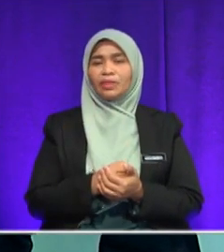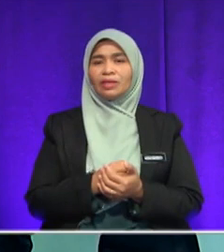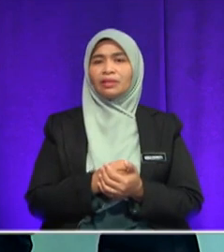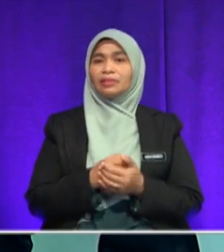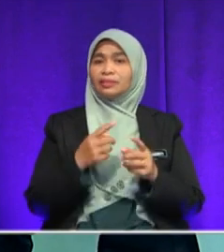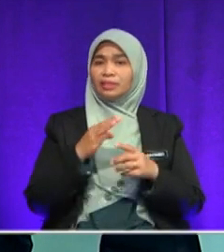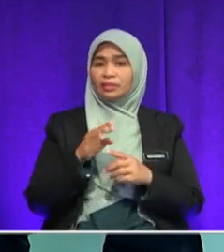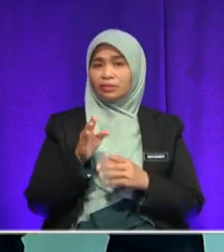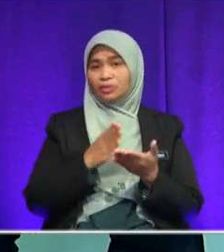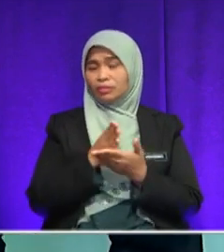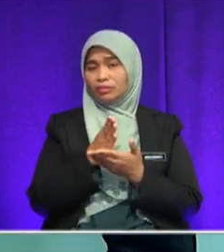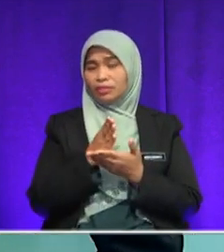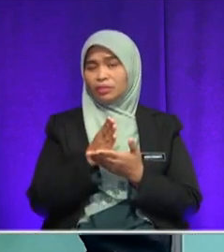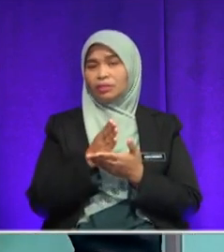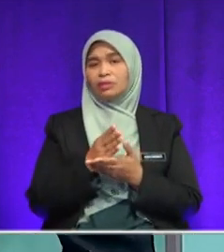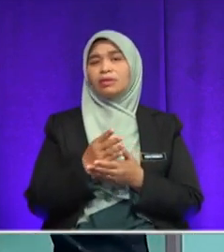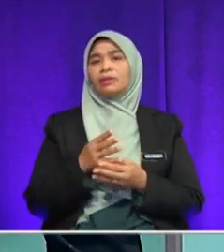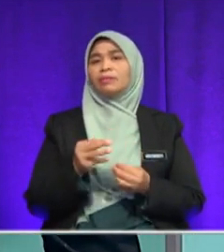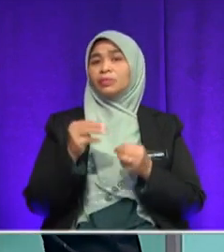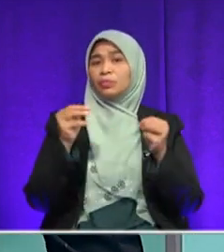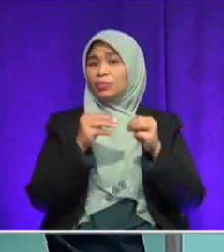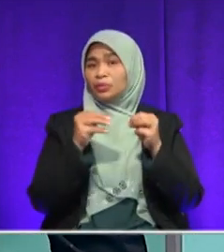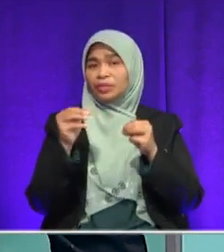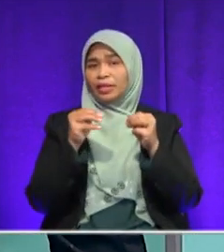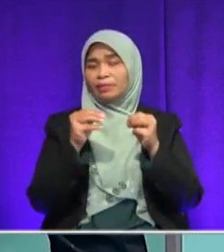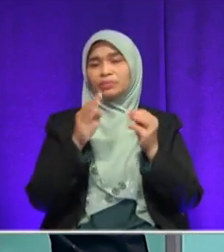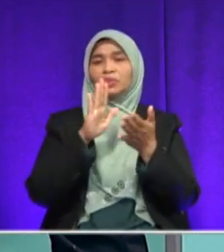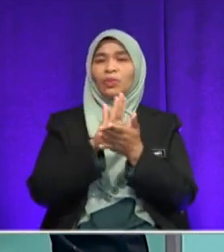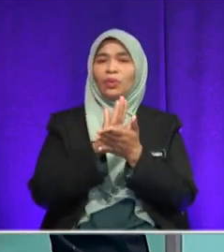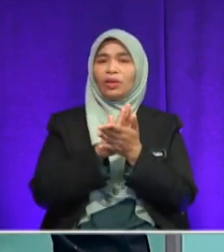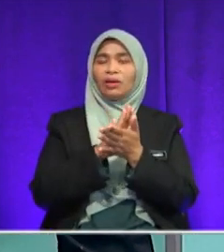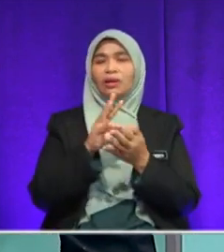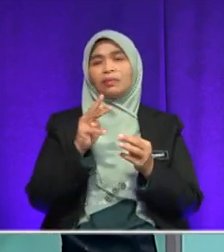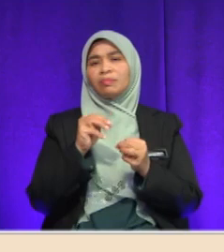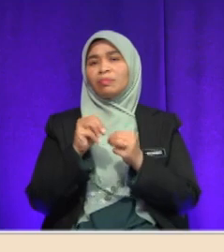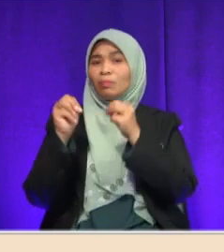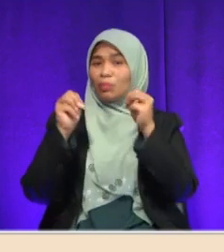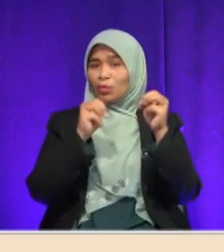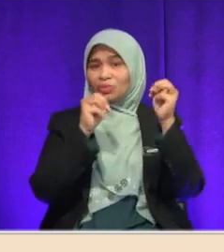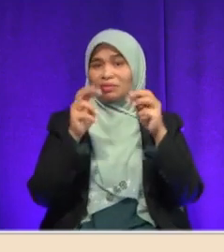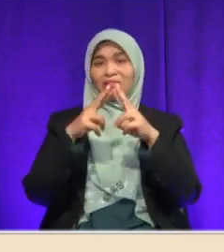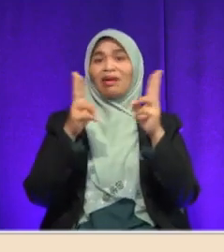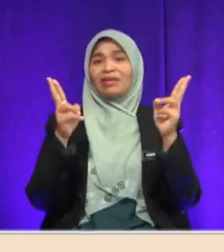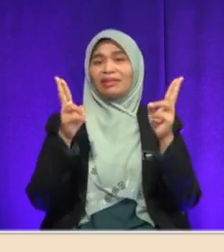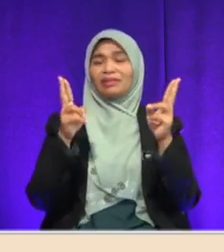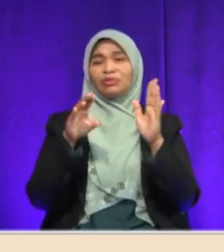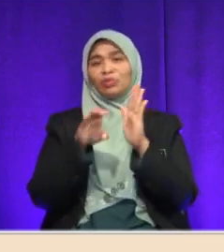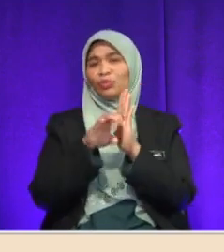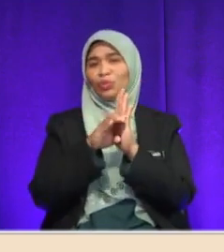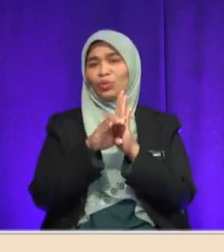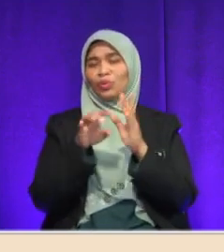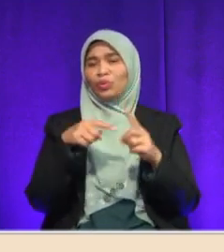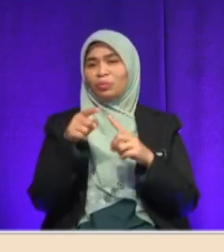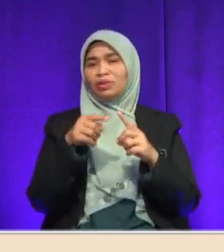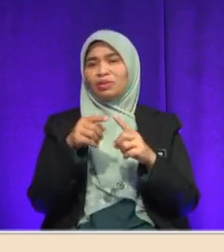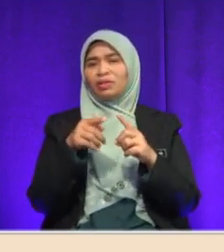biasanya banyaklah. Selain daripada musim hujan, kita ada musim persekolahan, musim perayaan. Kalau musim perayaan, biasanya permintaan